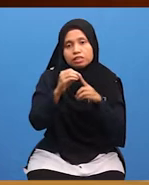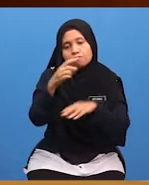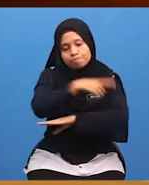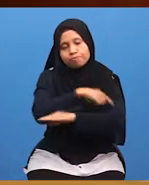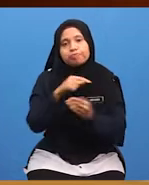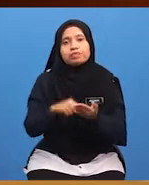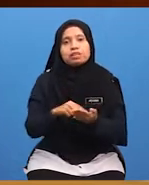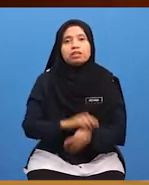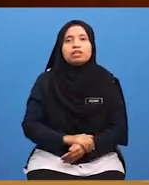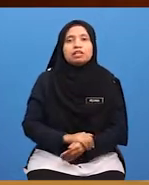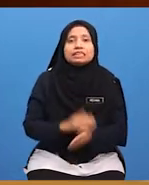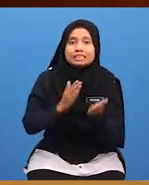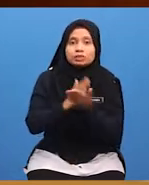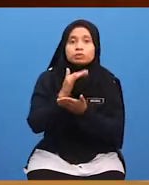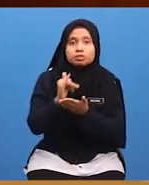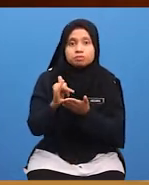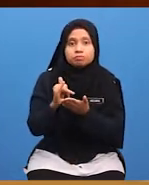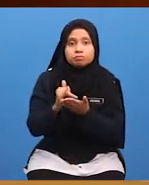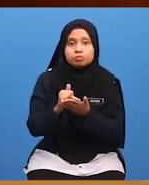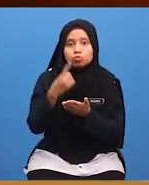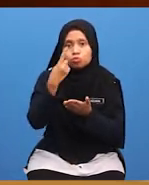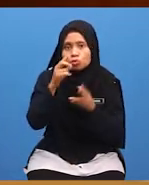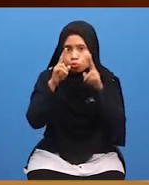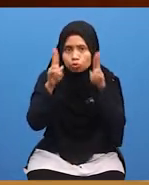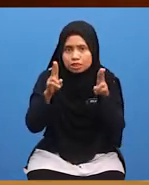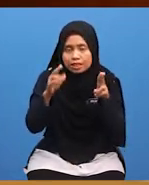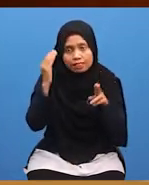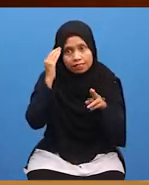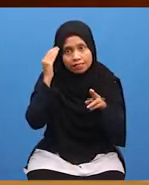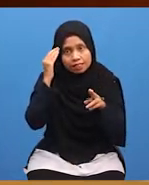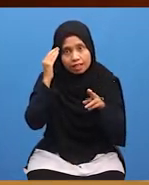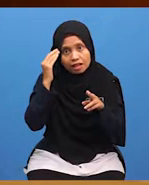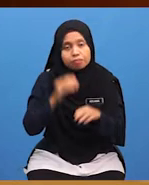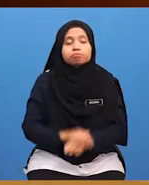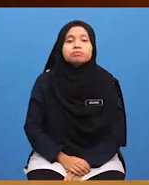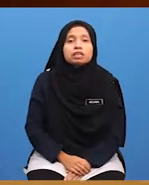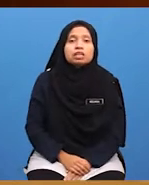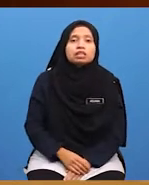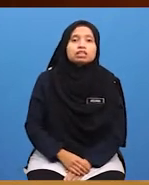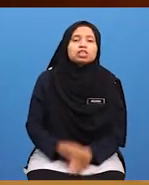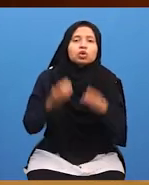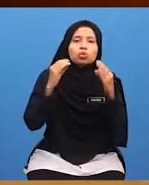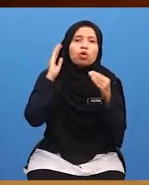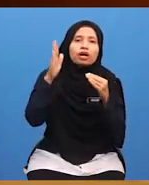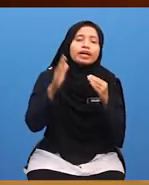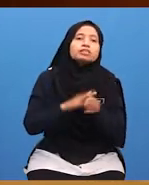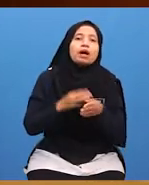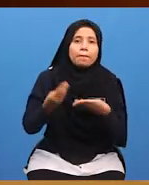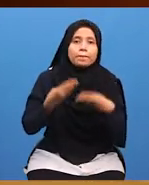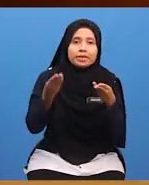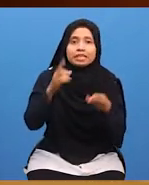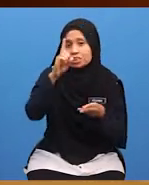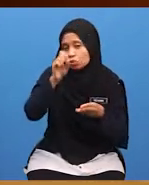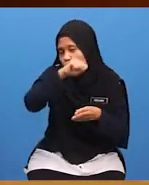ini. Seterusnya, bagi menguji tahap kefahaman pelajar, di sini cikgu akan mengemukakan